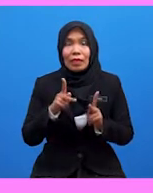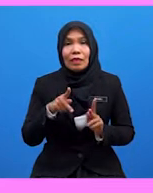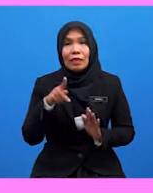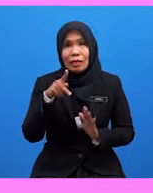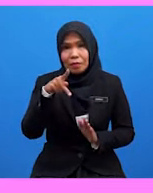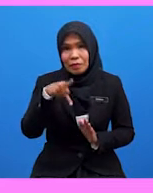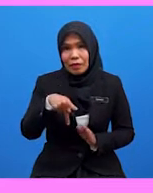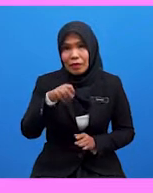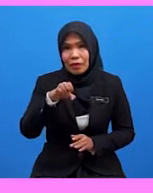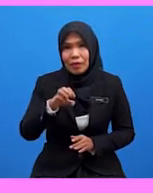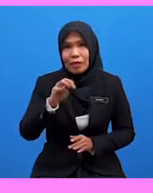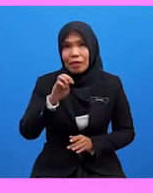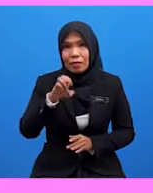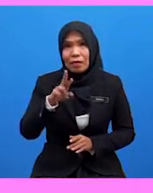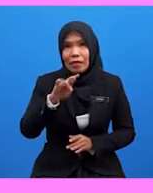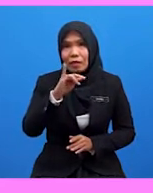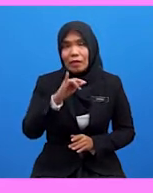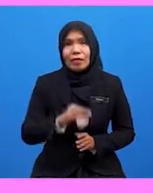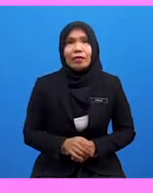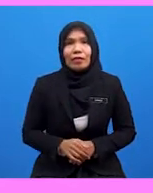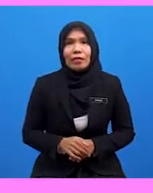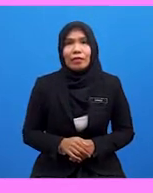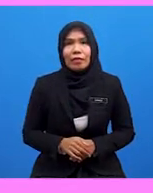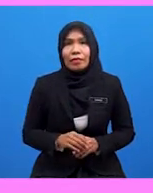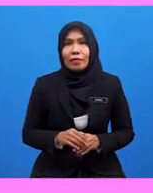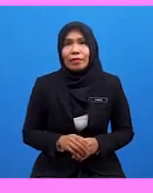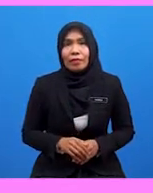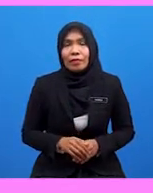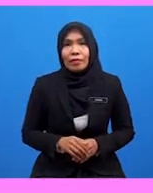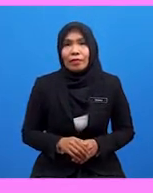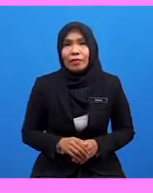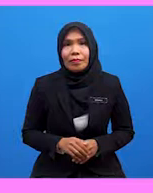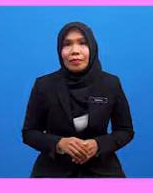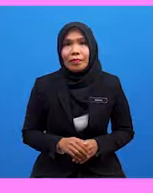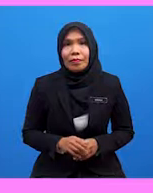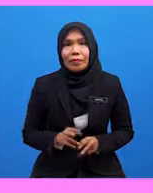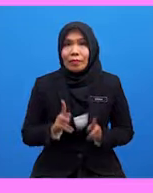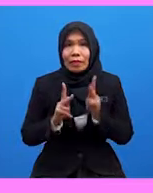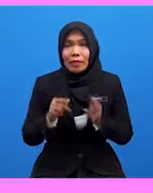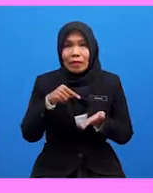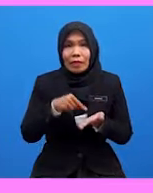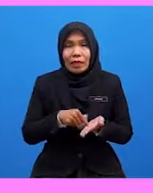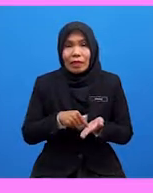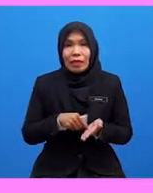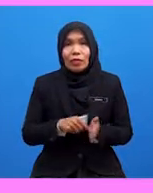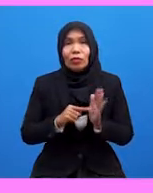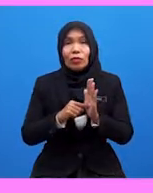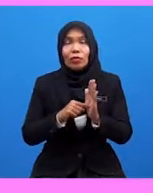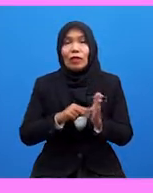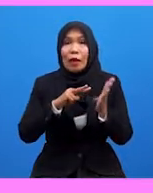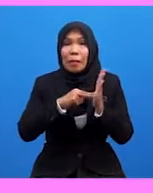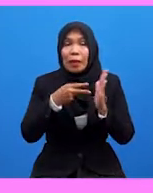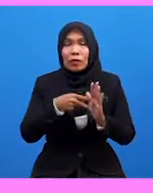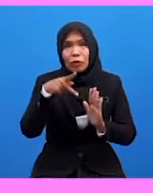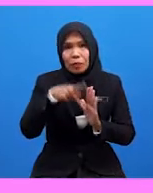ialah mendahului kata nama atau frasa nama. Kata pemberi menunjukkan maksud persamaan